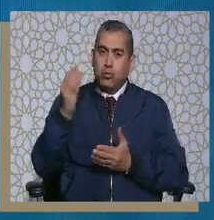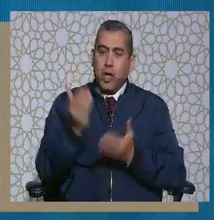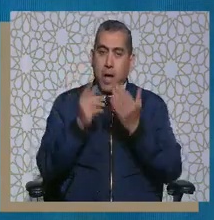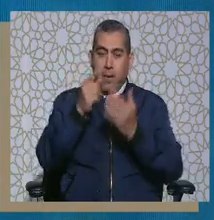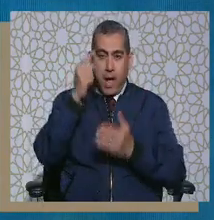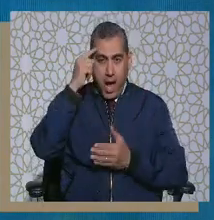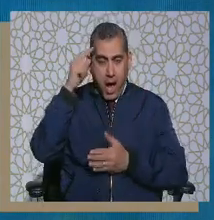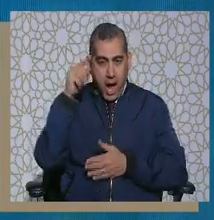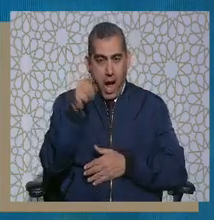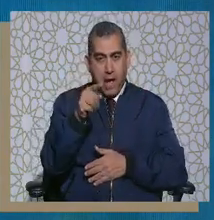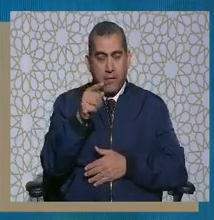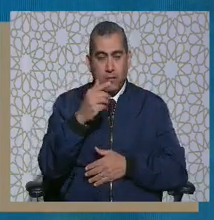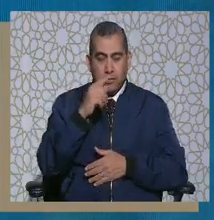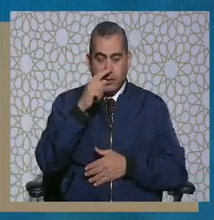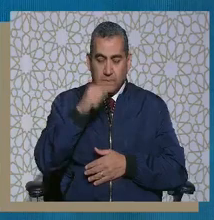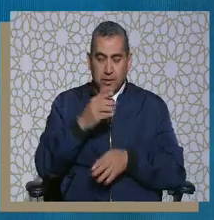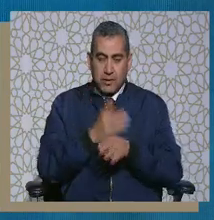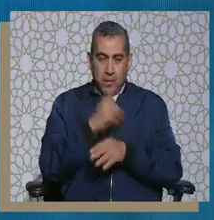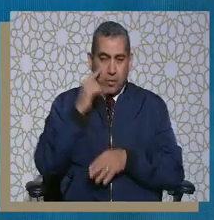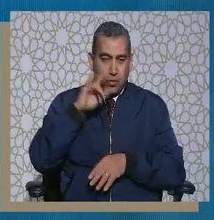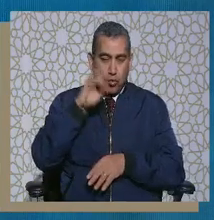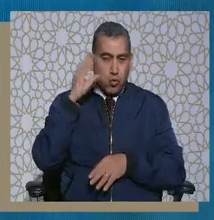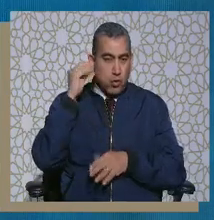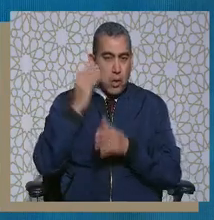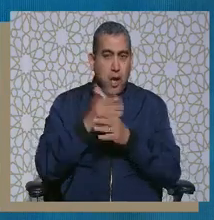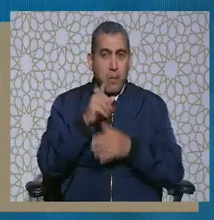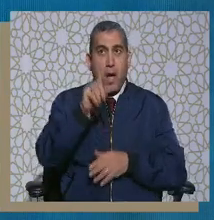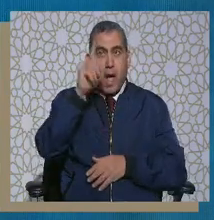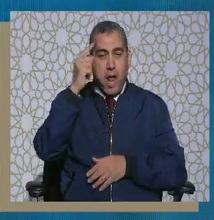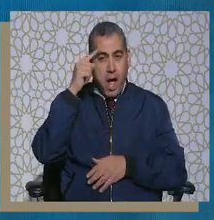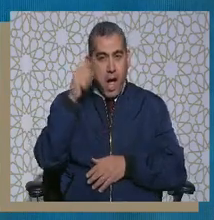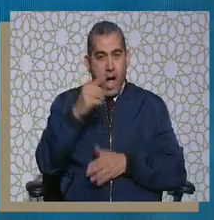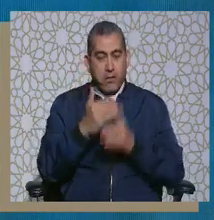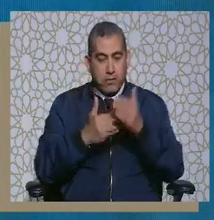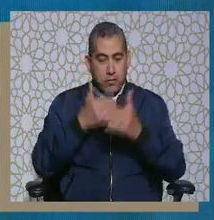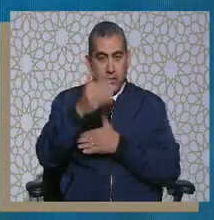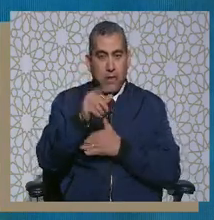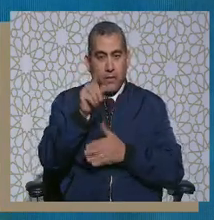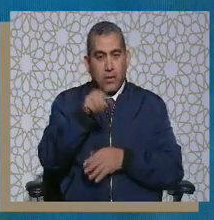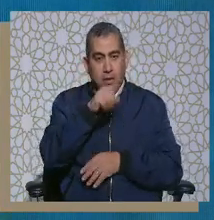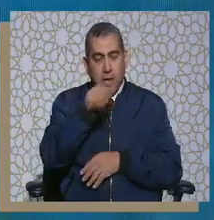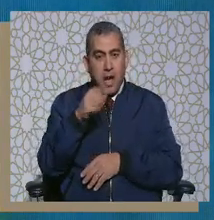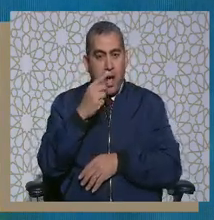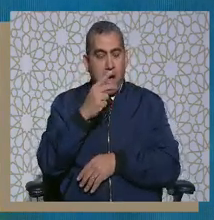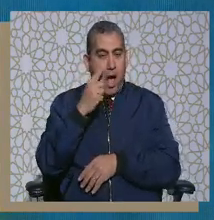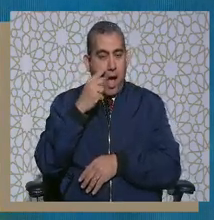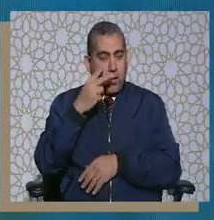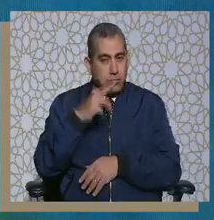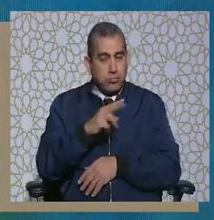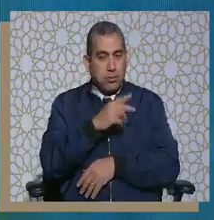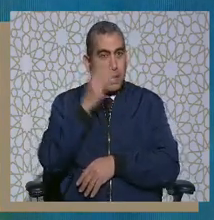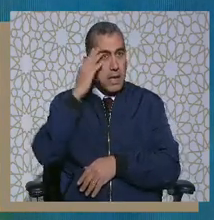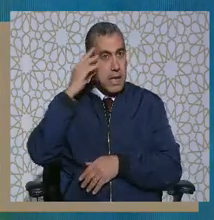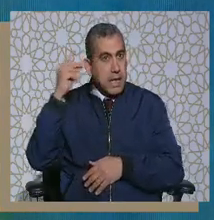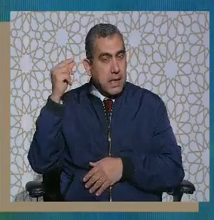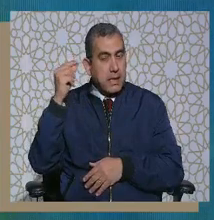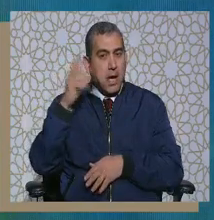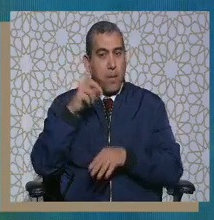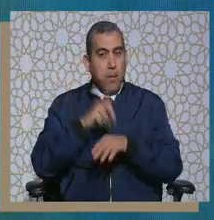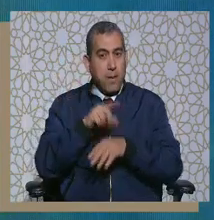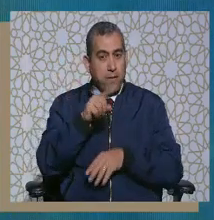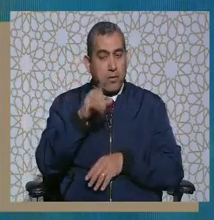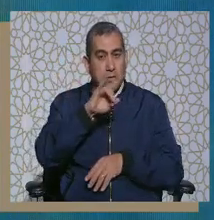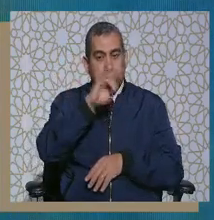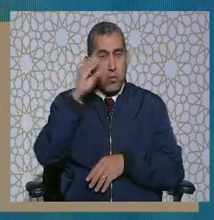هذا رغما عنك ليه طيب لان الله تجاوز عن امتي الخطا والنسيان ومستقره علي ممكن يبقى الاسس